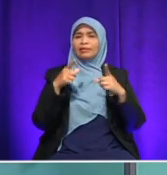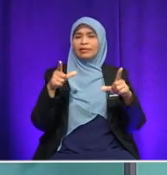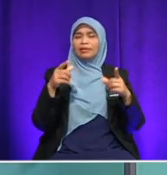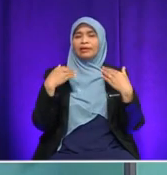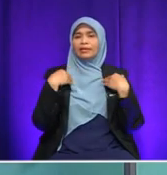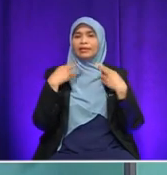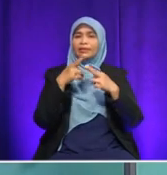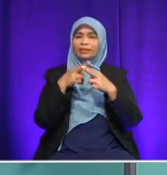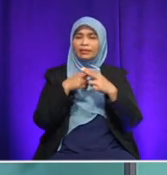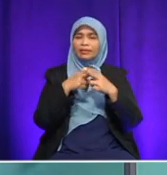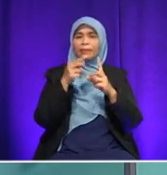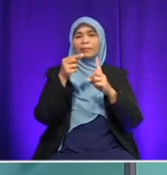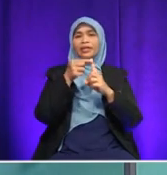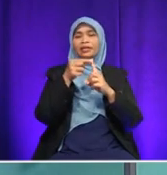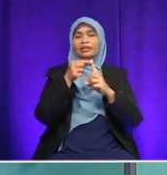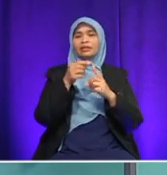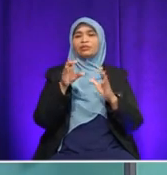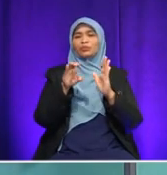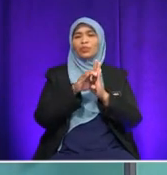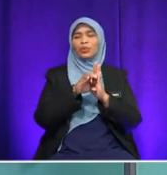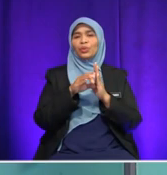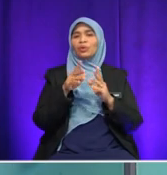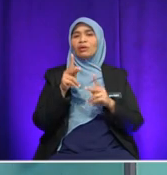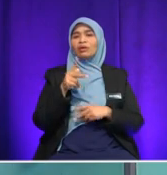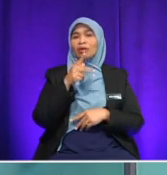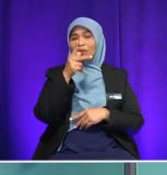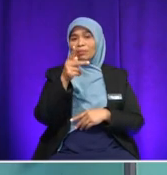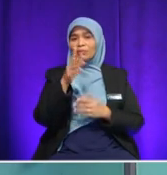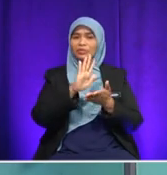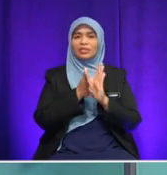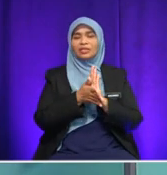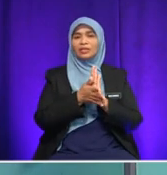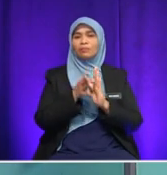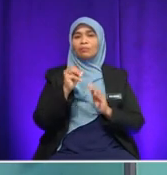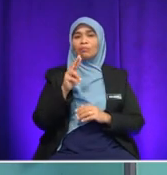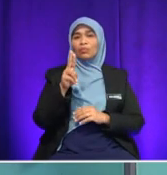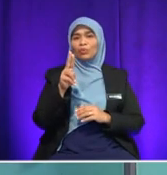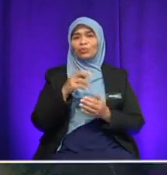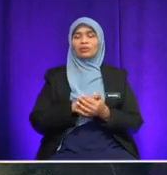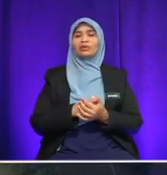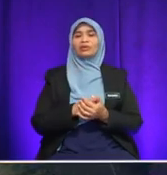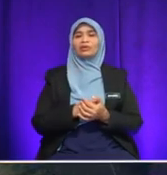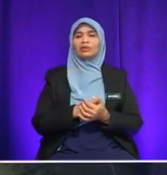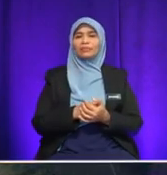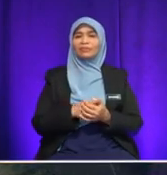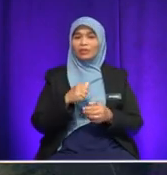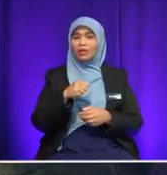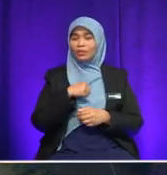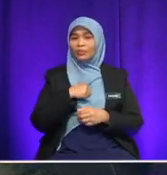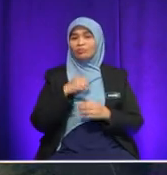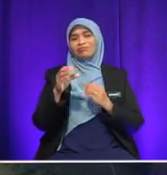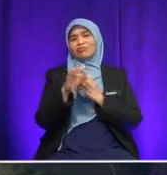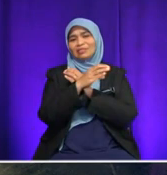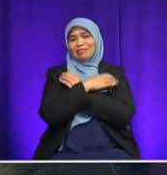singkatan perkataan. Kamu jadi mu. Aku jadi ku. Aku cinta padamu. Okey, mu tu